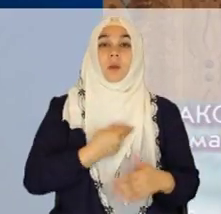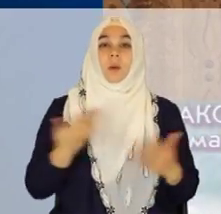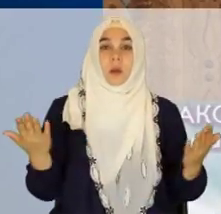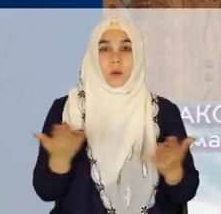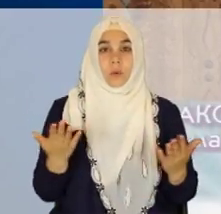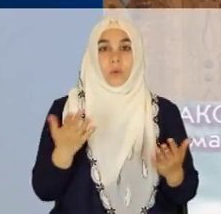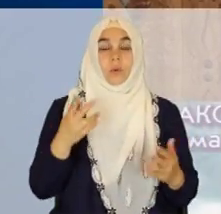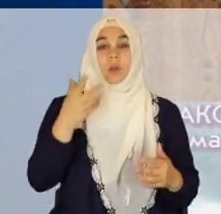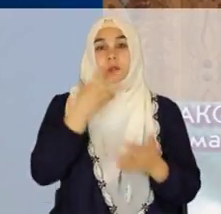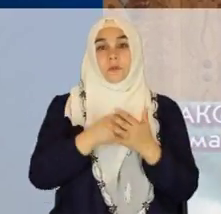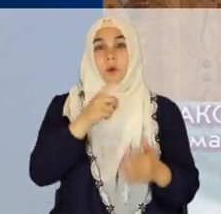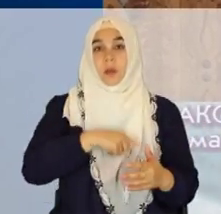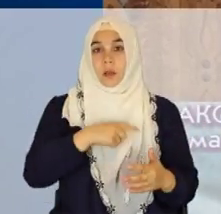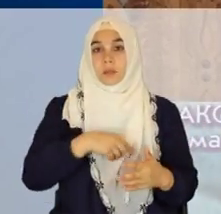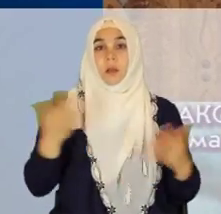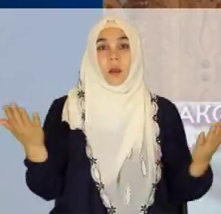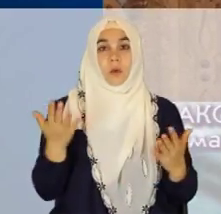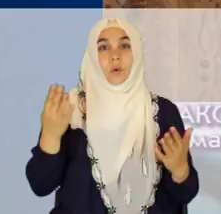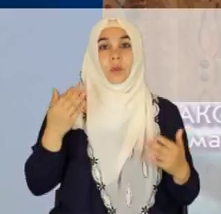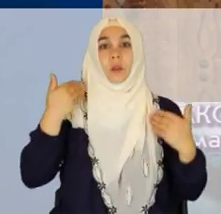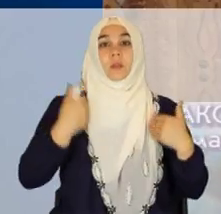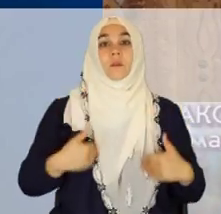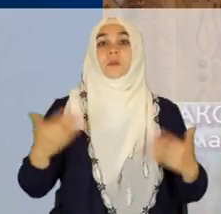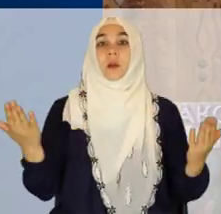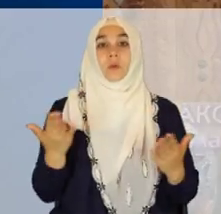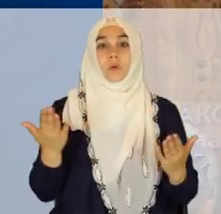yo'q, axloq qayerda yo'q, nafs qani?